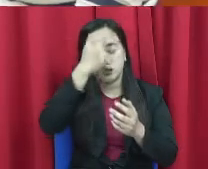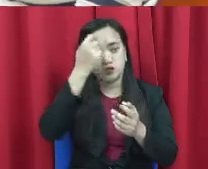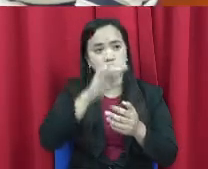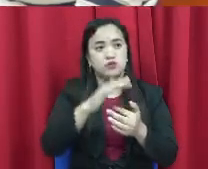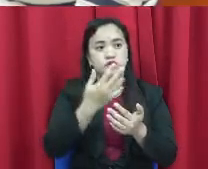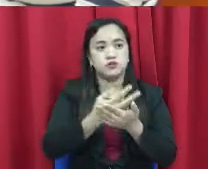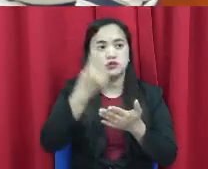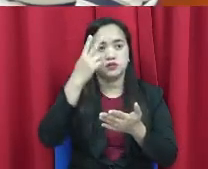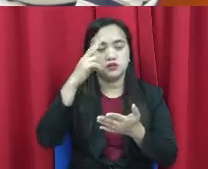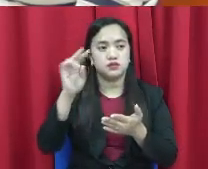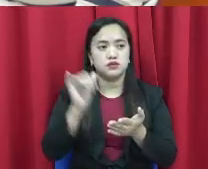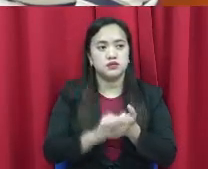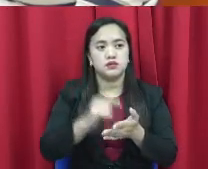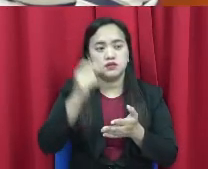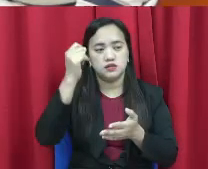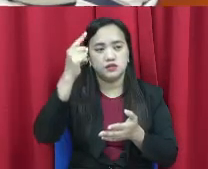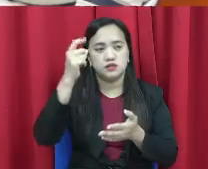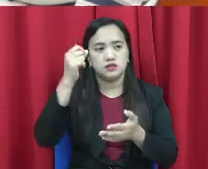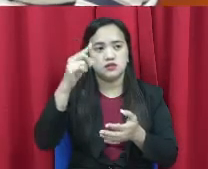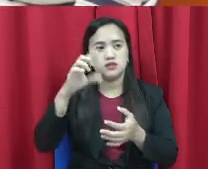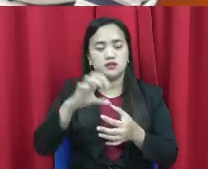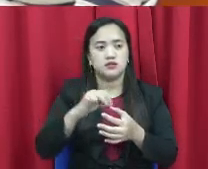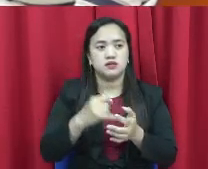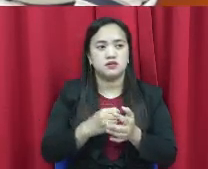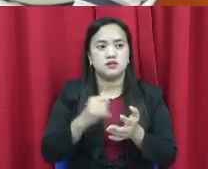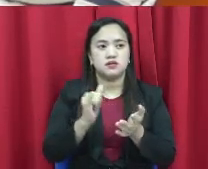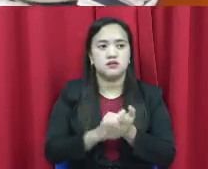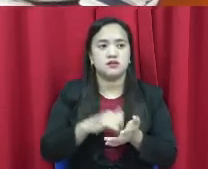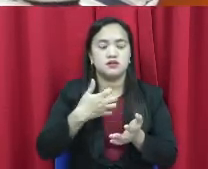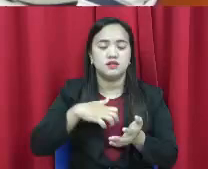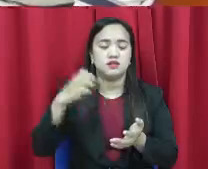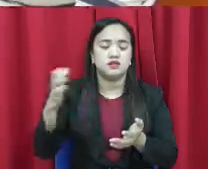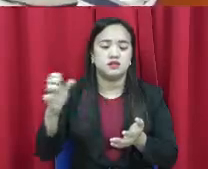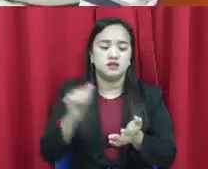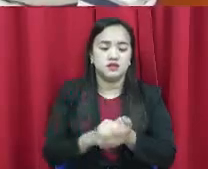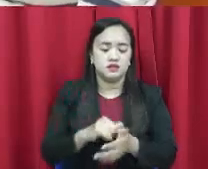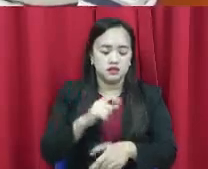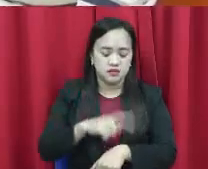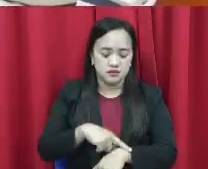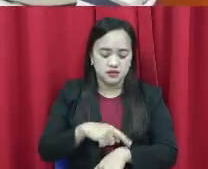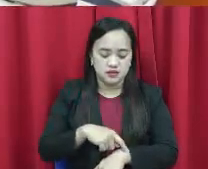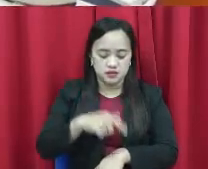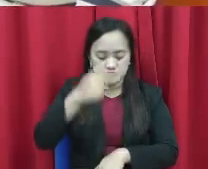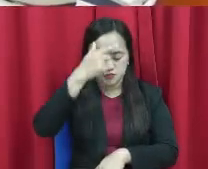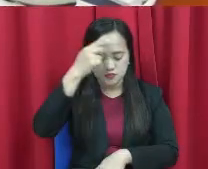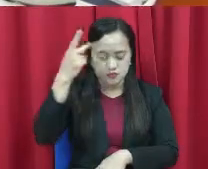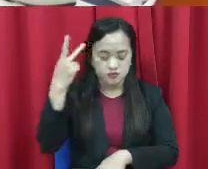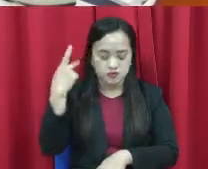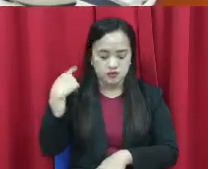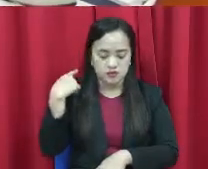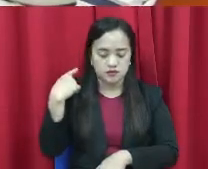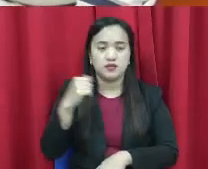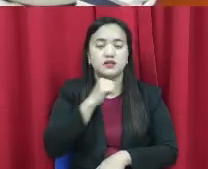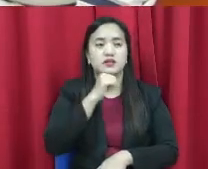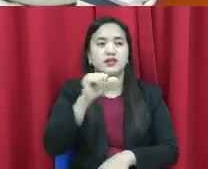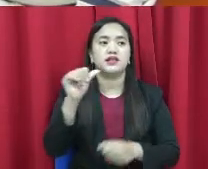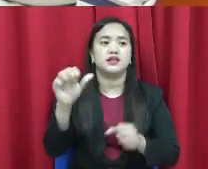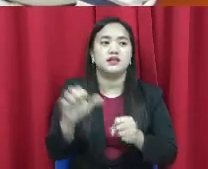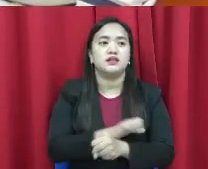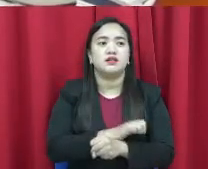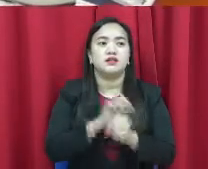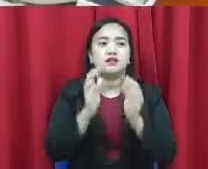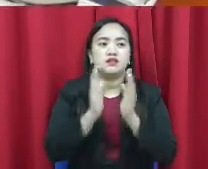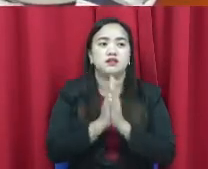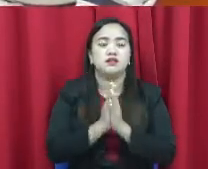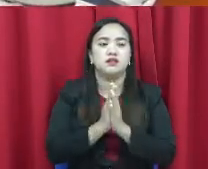oo nga no' kaya naisip yun emotional ako that time that's it kulang ako ng prayer kulang ako ng salita ng